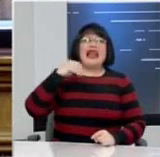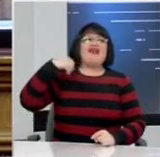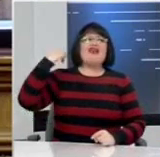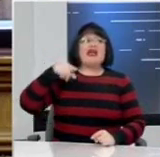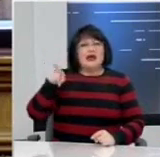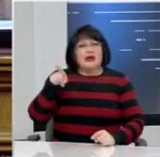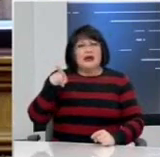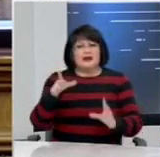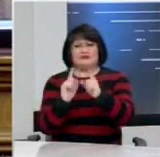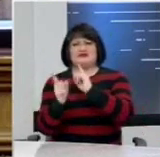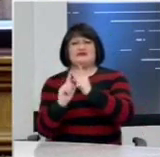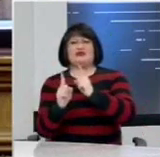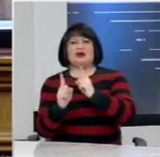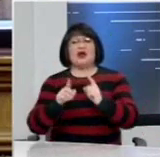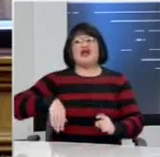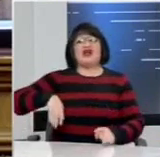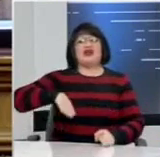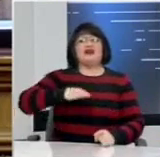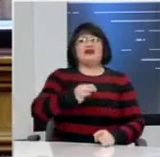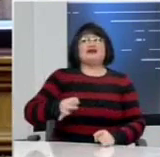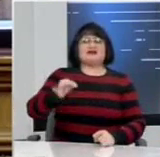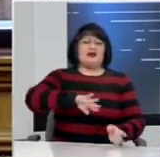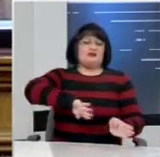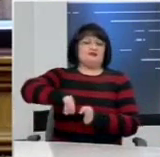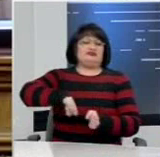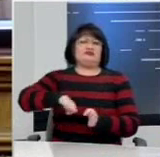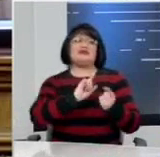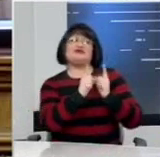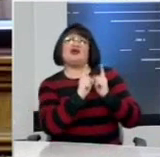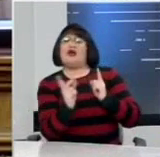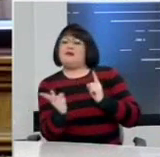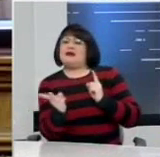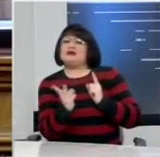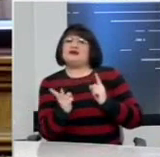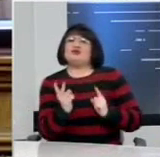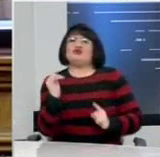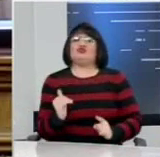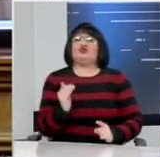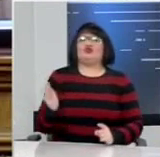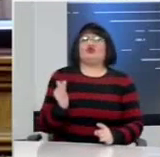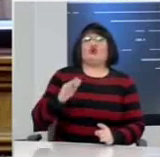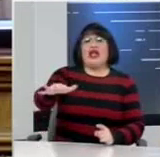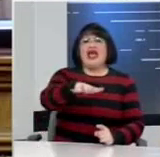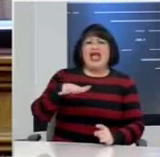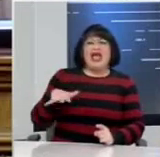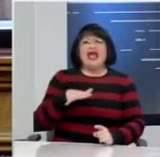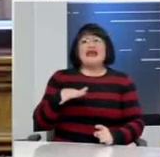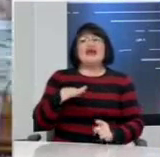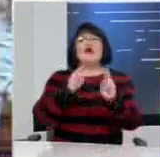παρακάμπτοντας την Κρήτη, τα νησιά μας στο νοτιοανατολικό Αιγαίο και φυσικά το μισό διεθνές